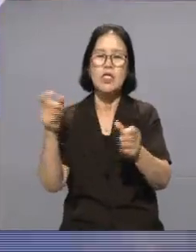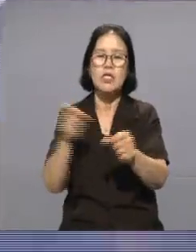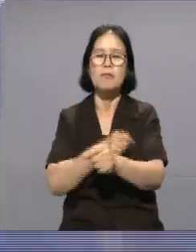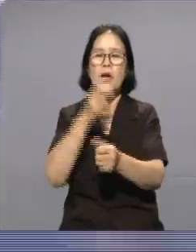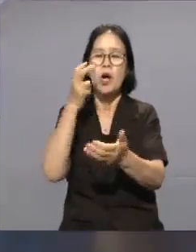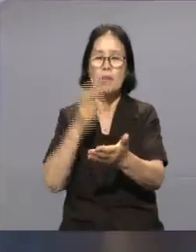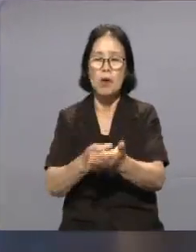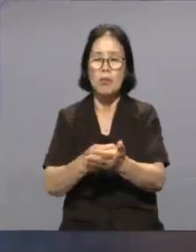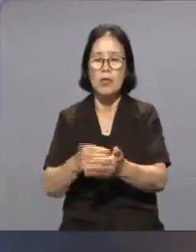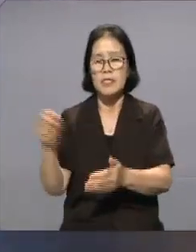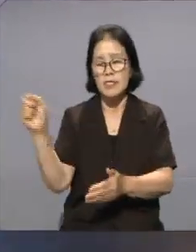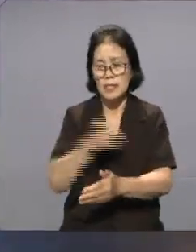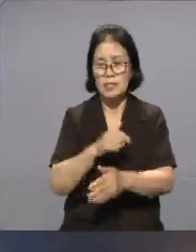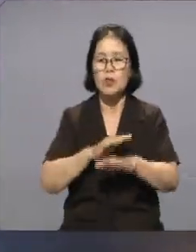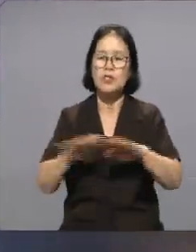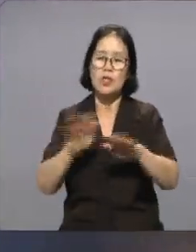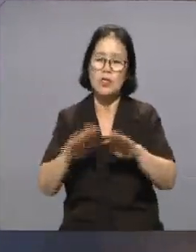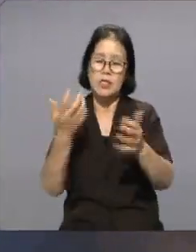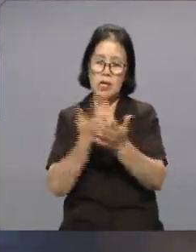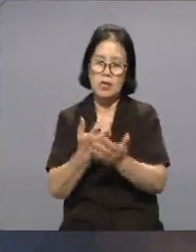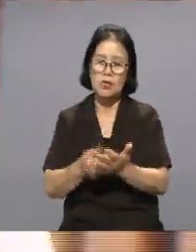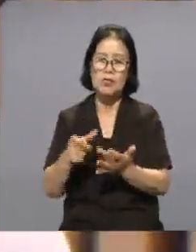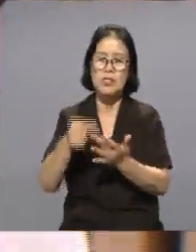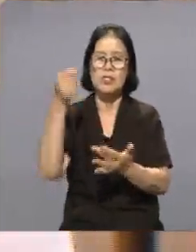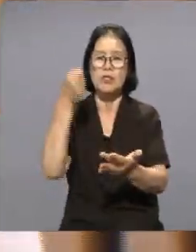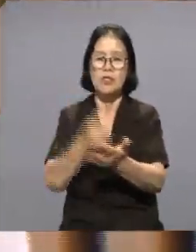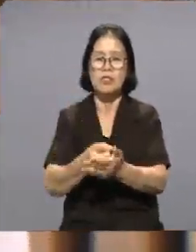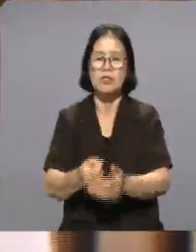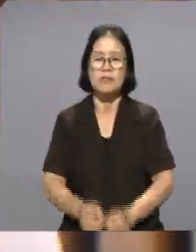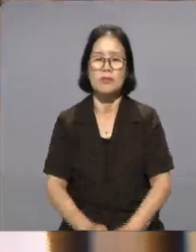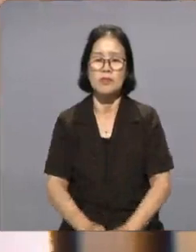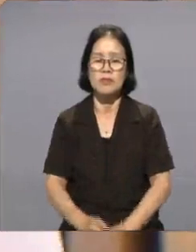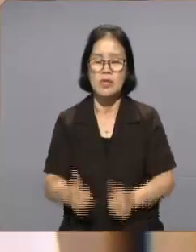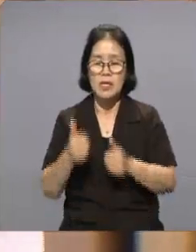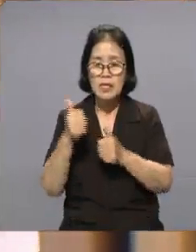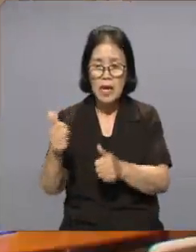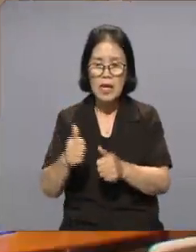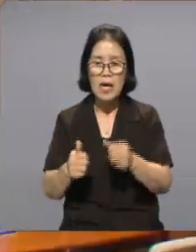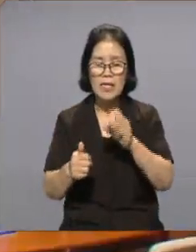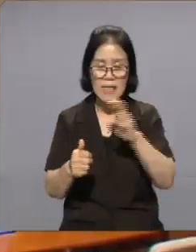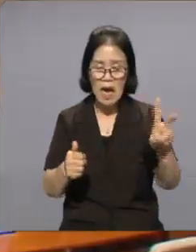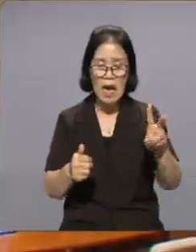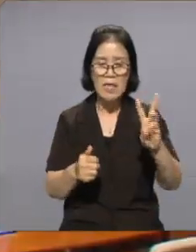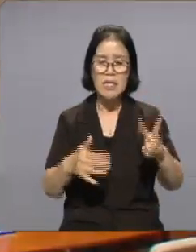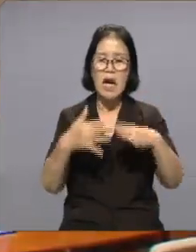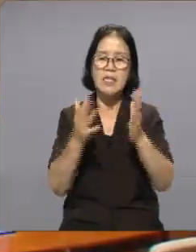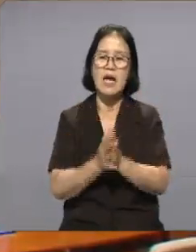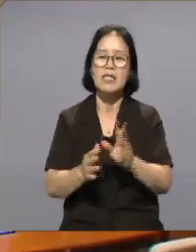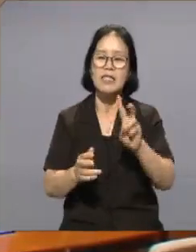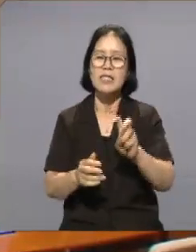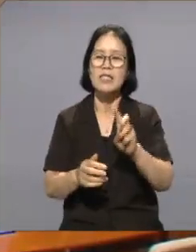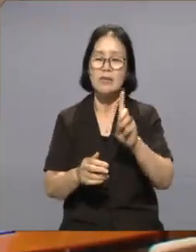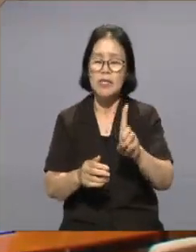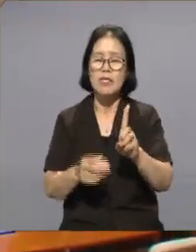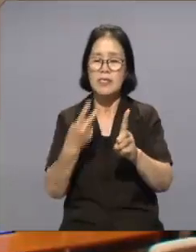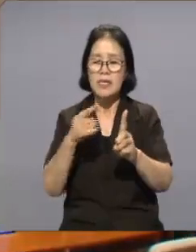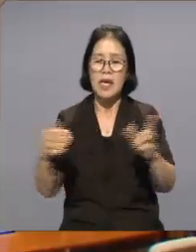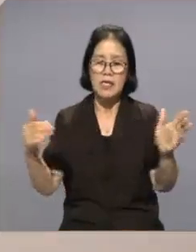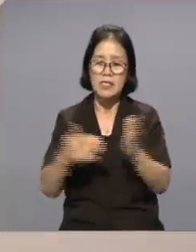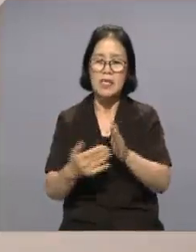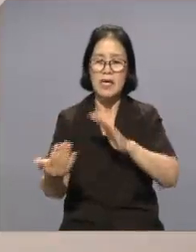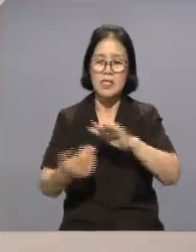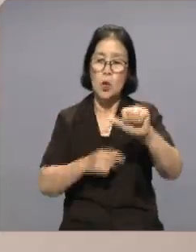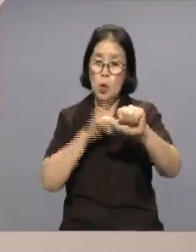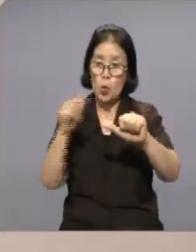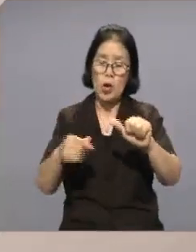특별법도 신속 처리 안건으로 지정됐습니다 이에 따라 야사당은 21대 국회 임기가 끝나기 전인 내년